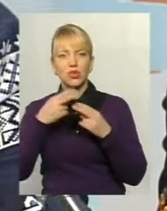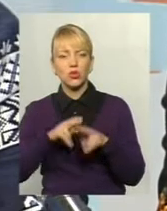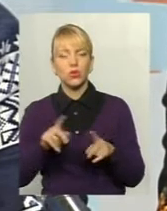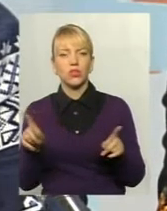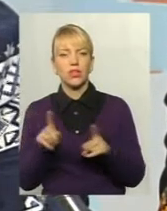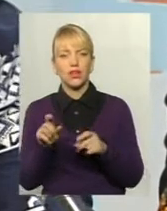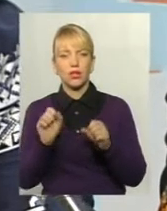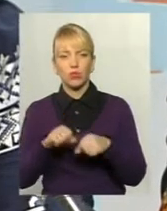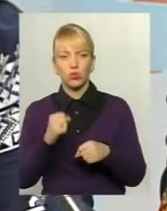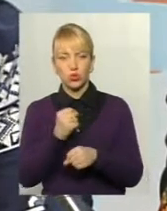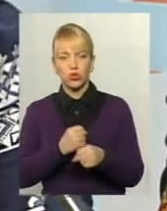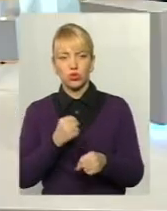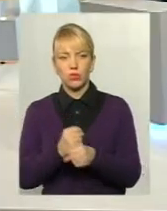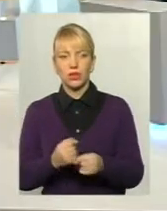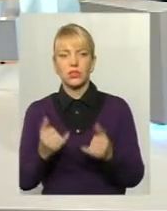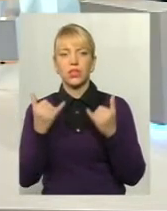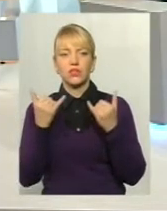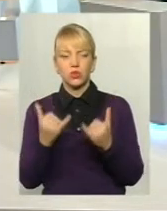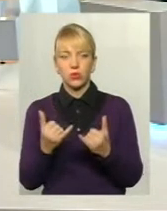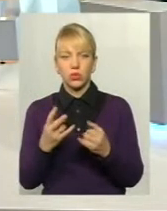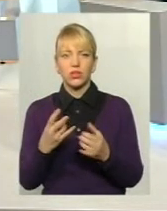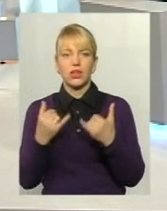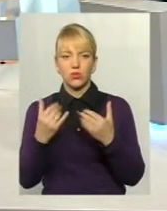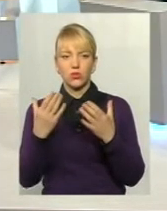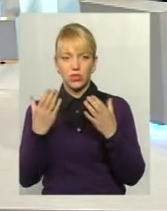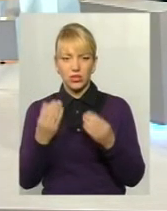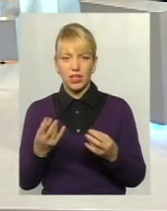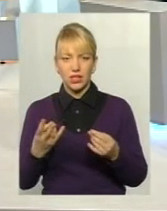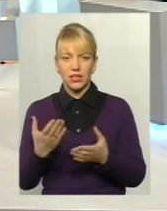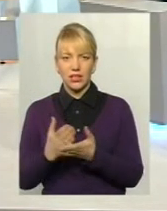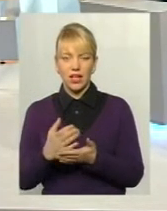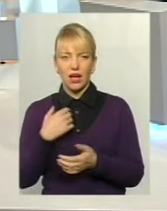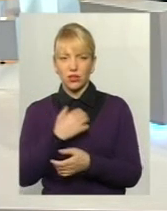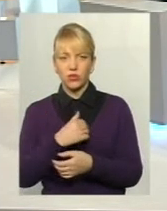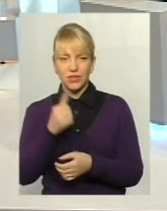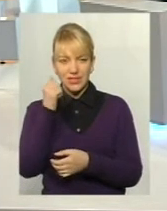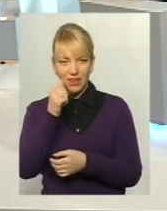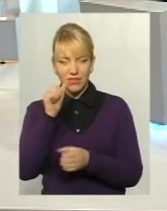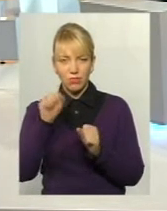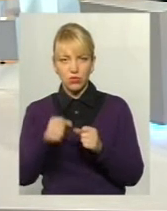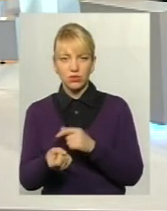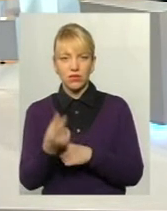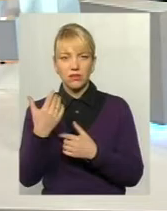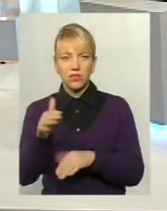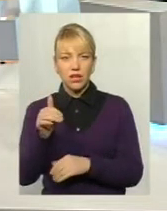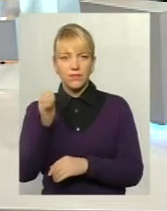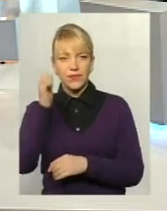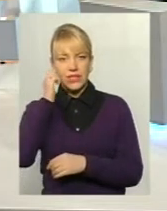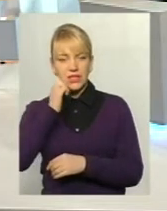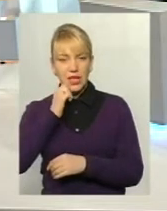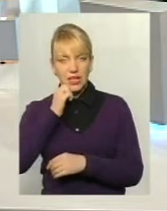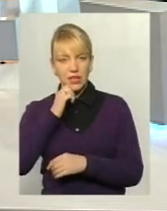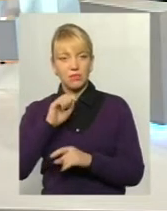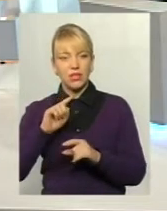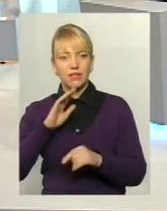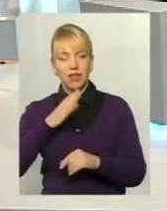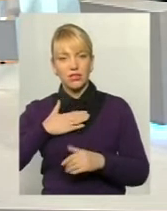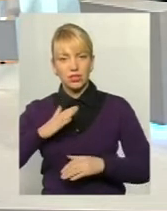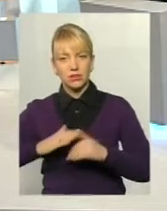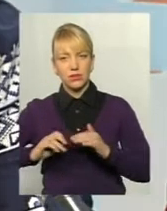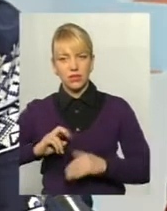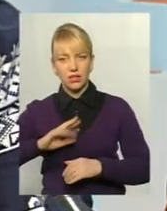можуть розроблятися сьогодні і на сьогоднішній день є актуальними, вони вже завтра можуть виявитися застарілими. І наші спеціалісти,